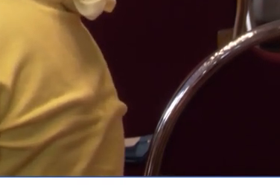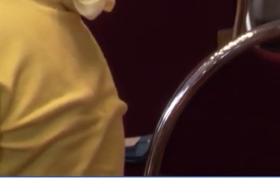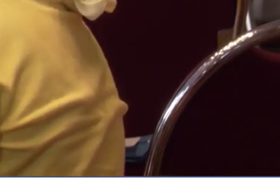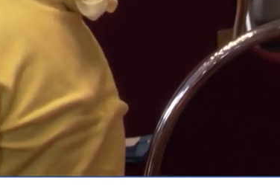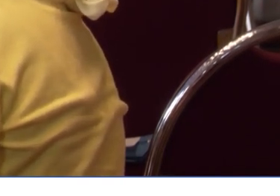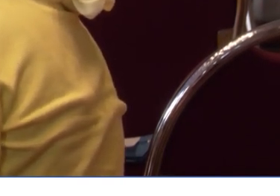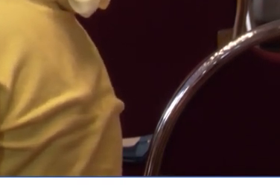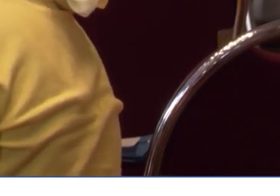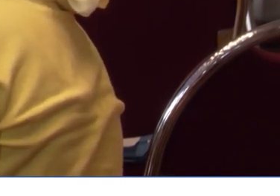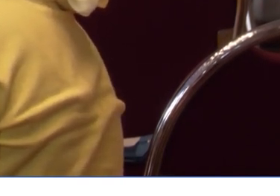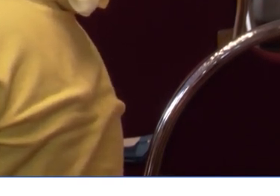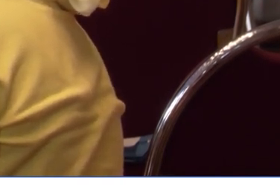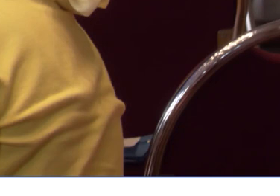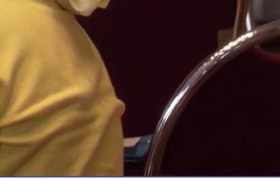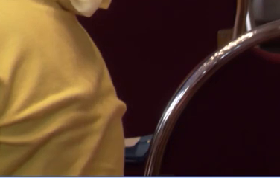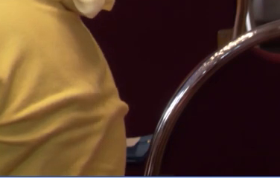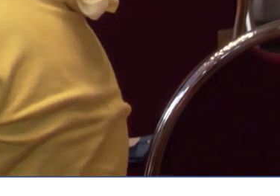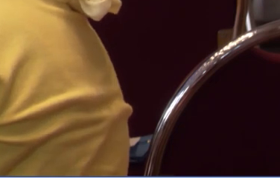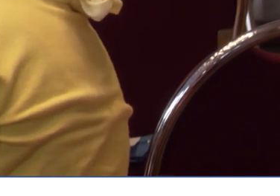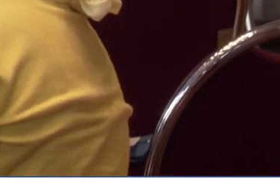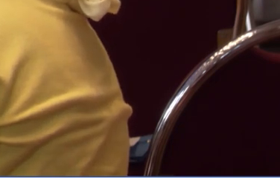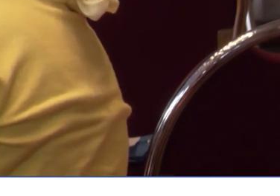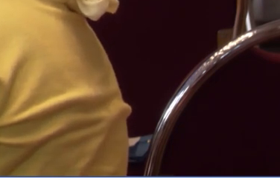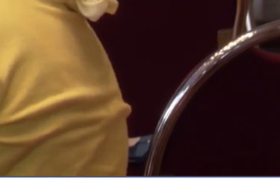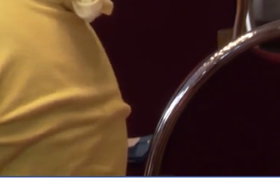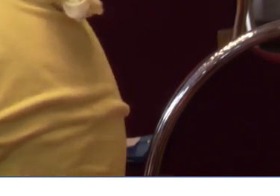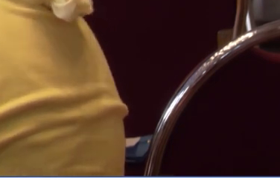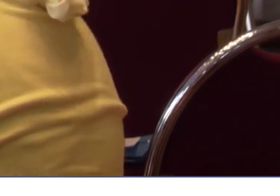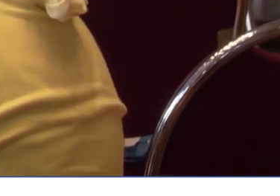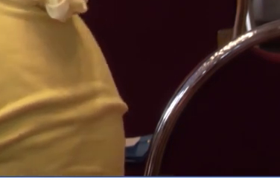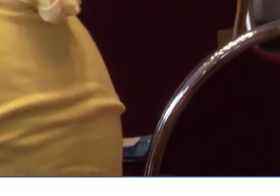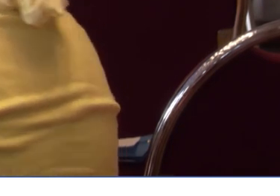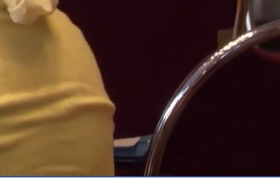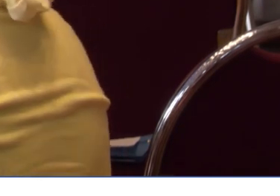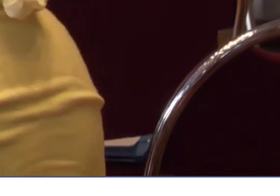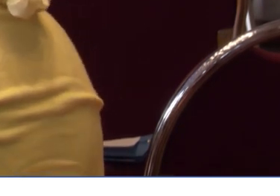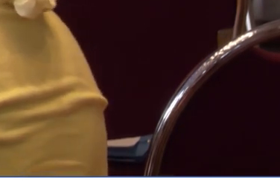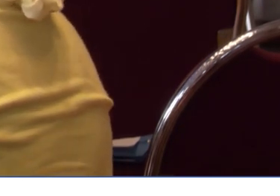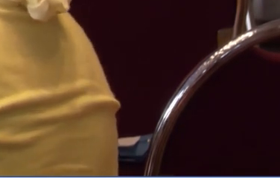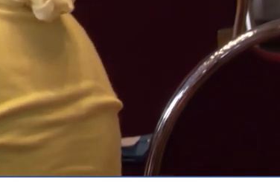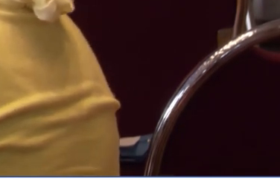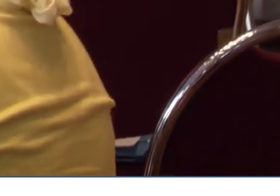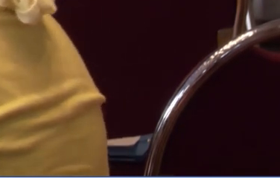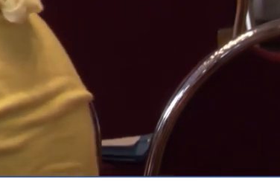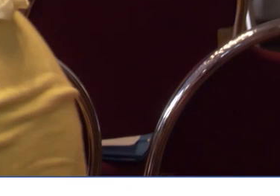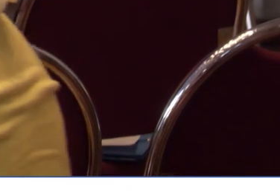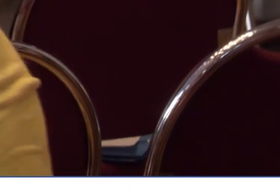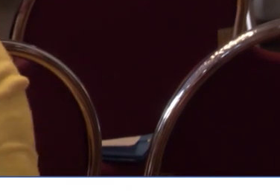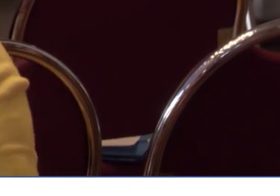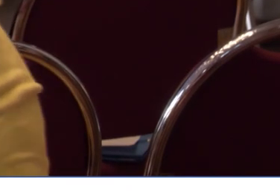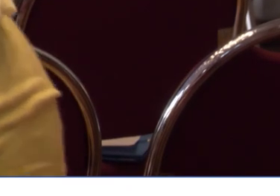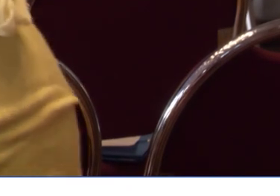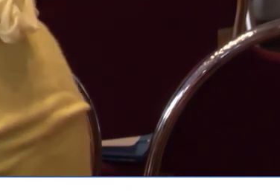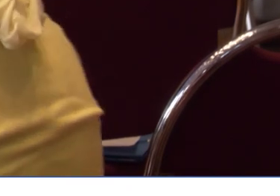muss der bearbeitet werden dann muss auch um Bescheid erstellt werden und ähm es gibt sicher jetzt keine gesetzlich